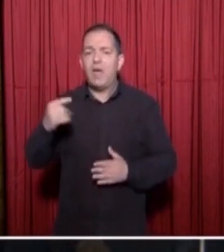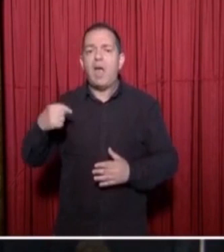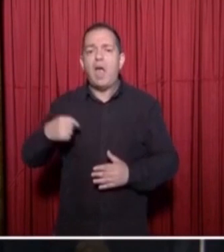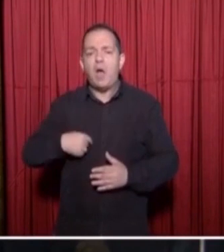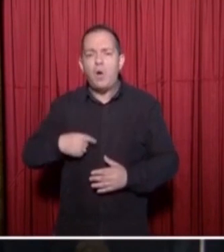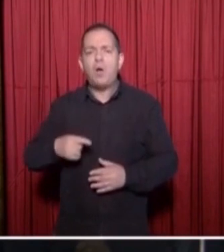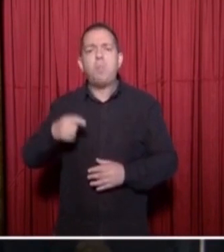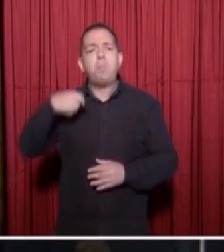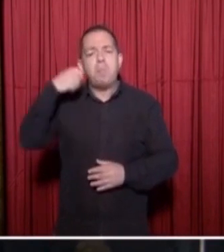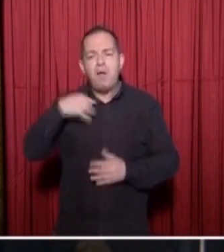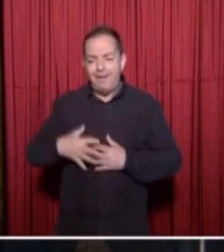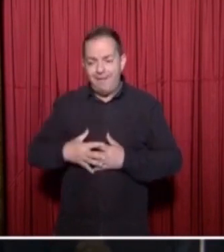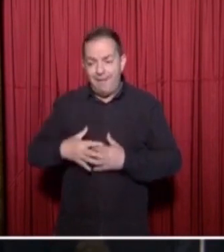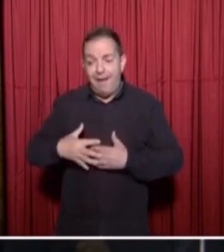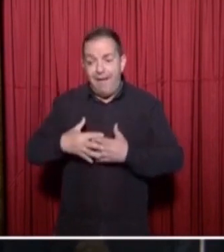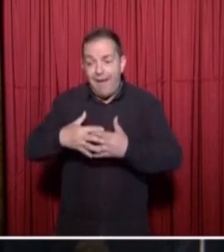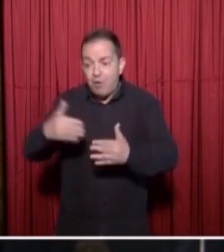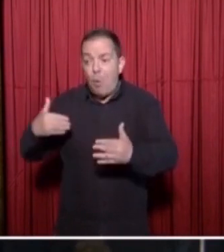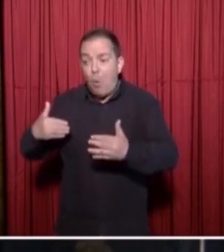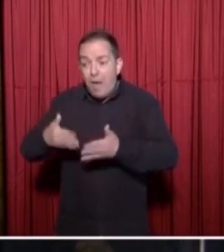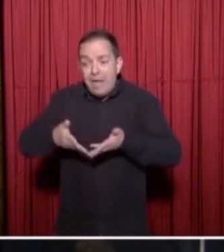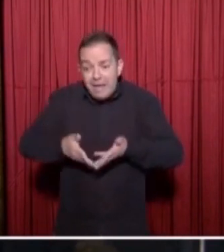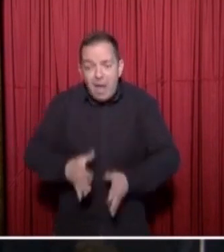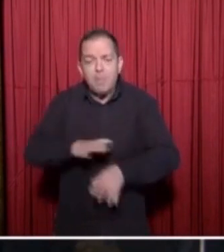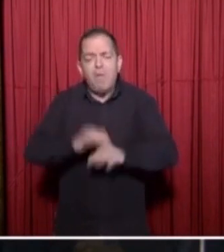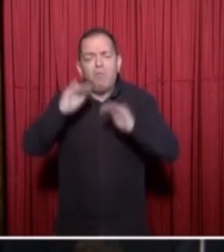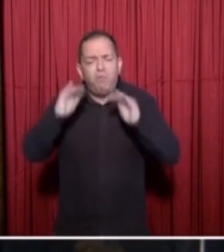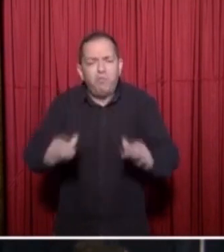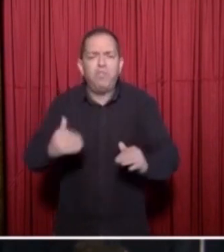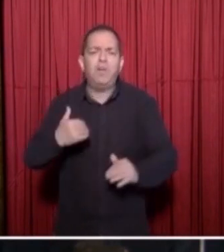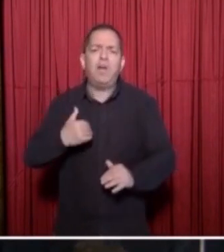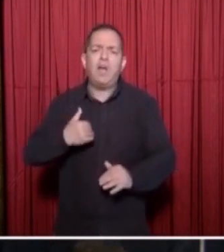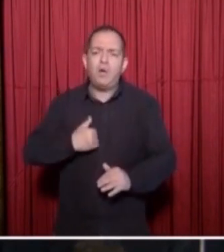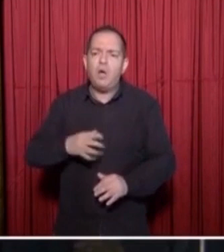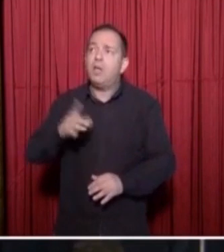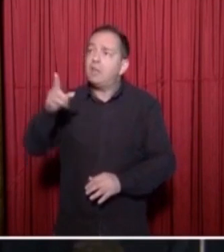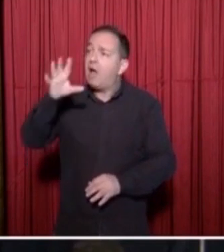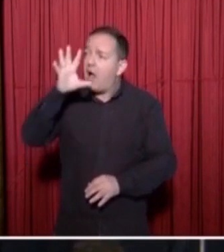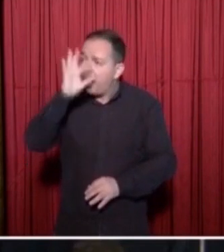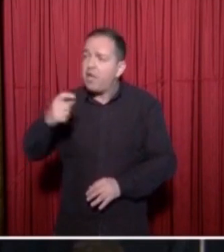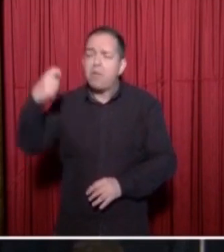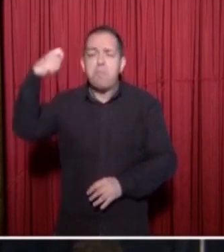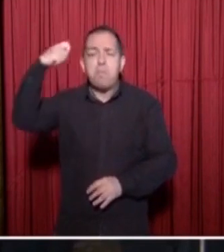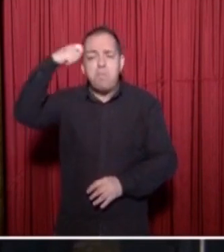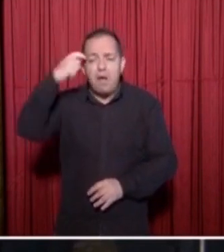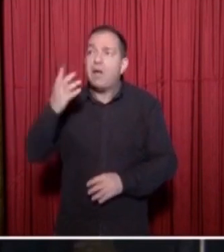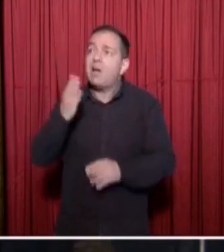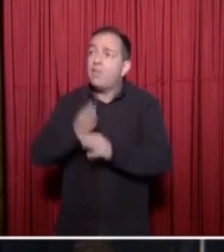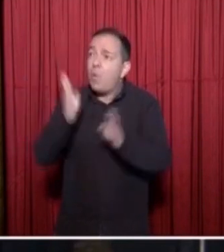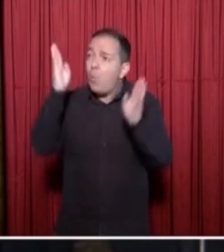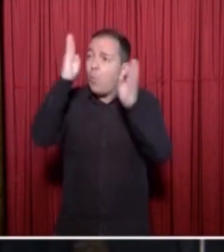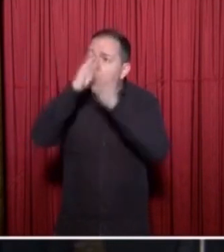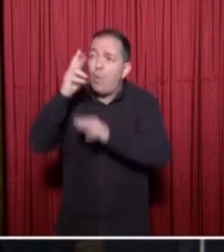γαρεν ανομίες συνελήφθην και εν αμαρτίες εκίσησέ με η μήτυρ μου. Ιδού γαραλήθεια νηγάπησα στα άδειλα και τα κρύφια